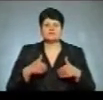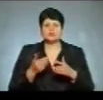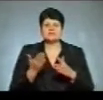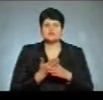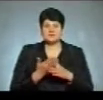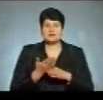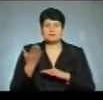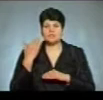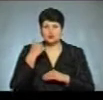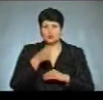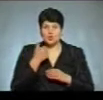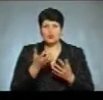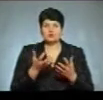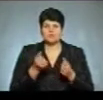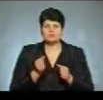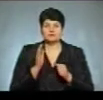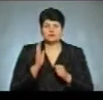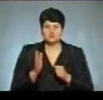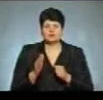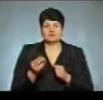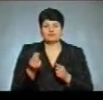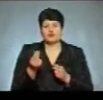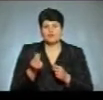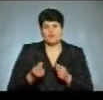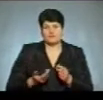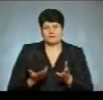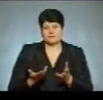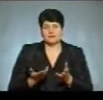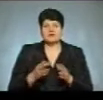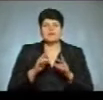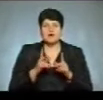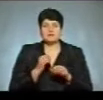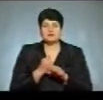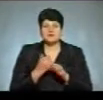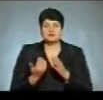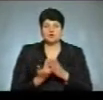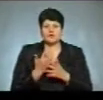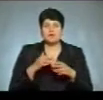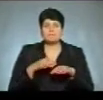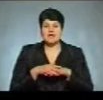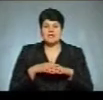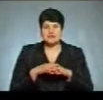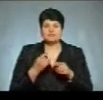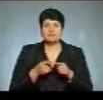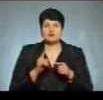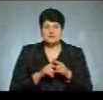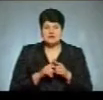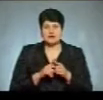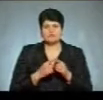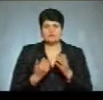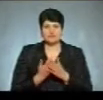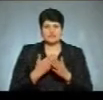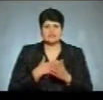субсидіями минулого року, отримуватимуть її у готівковій формі. Як працюватиме новий механізм – про це у сюжеті наших колег